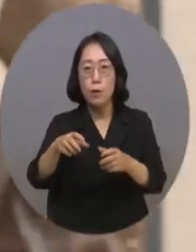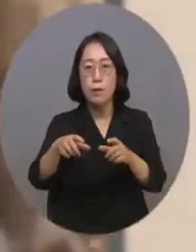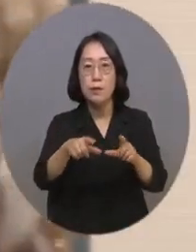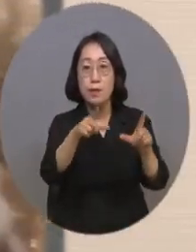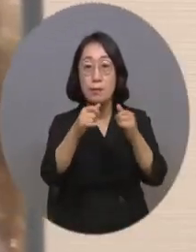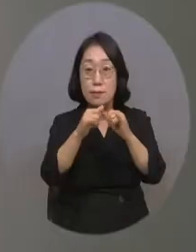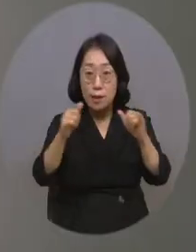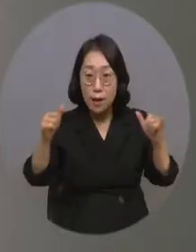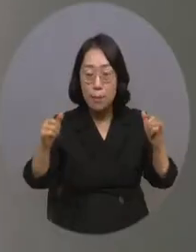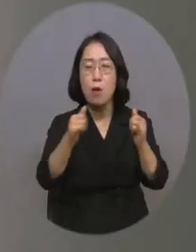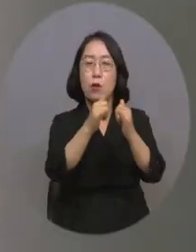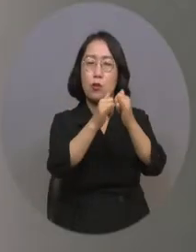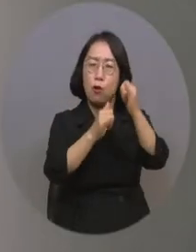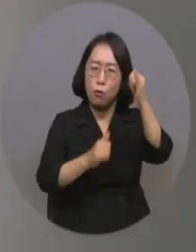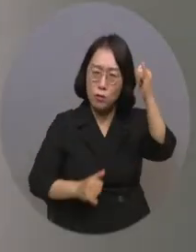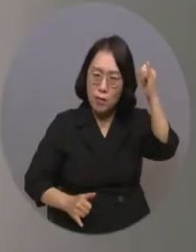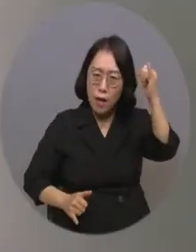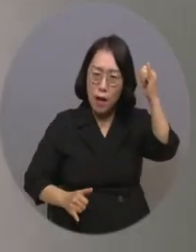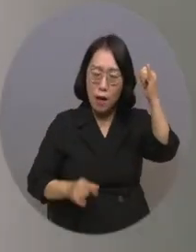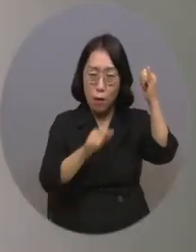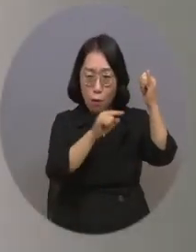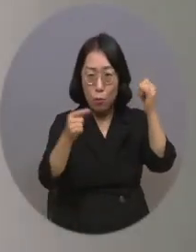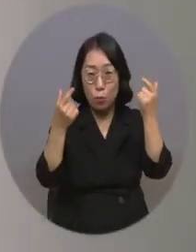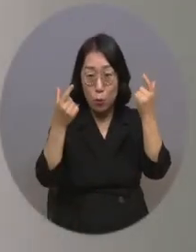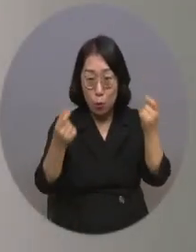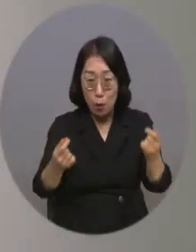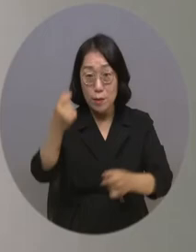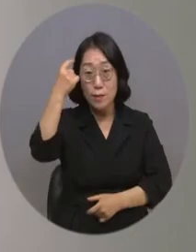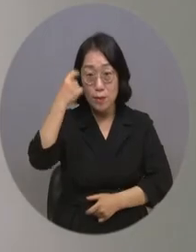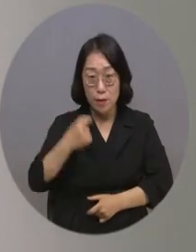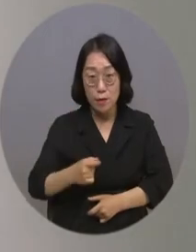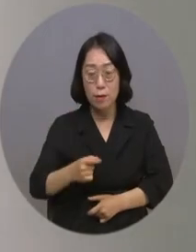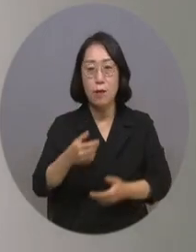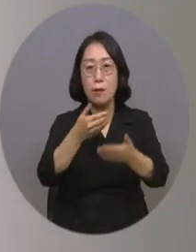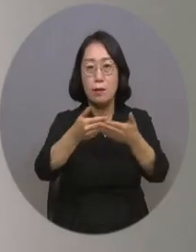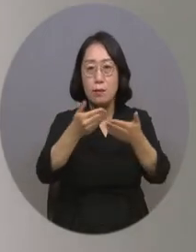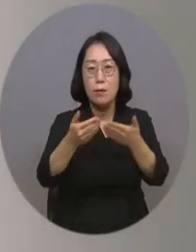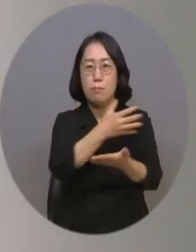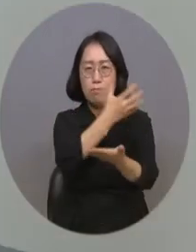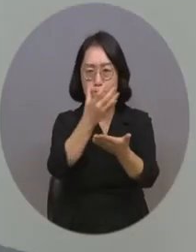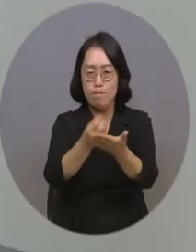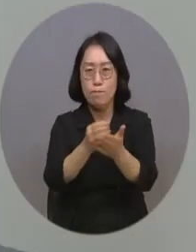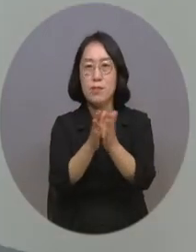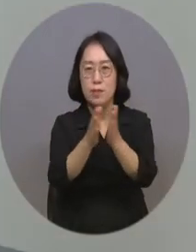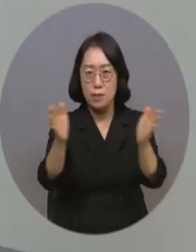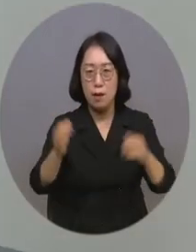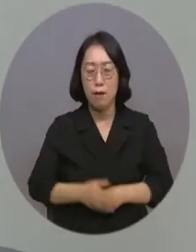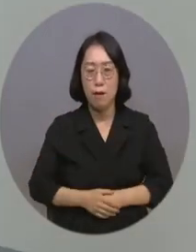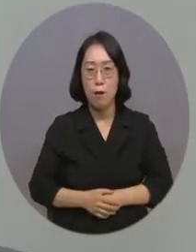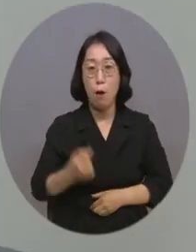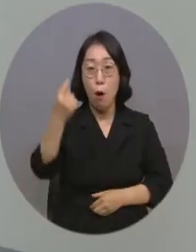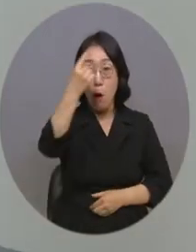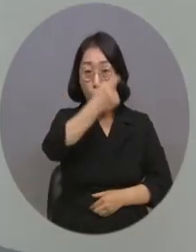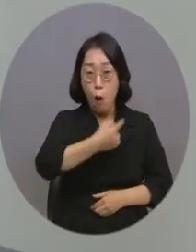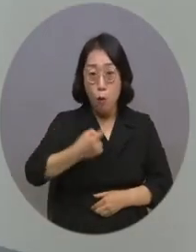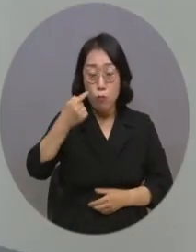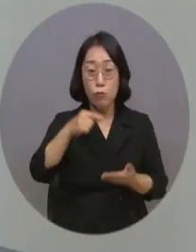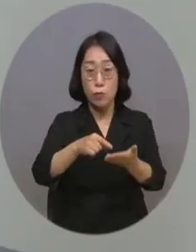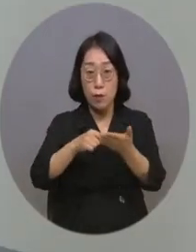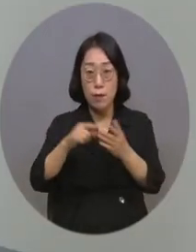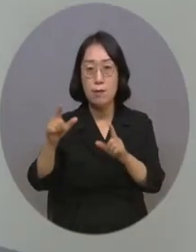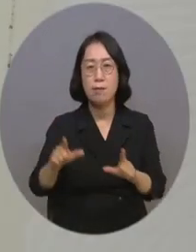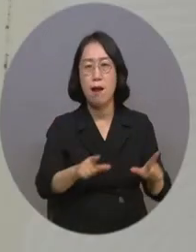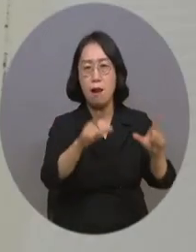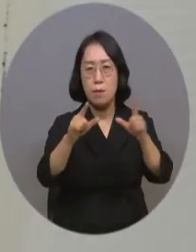자체가 역사라는 공통점을 발견해 작업을 시작했다는 이인혜 작가는 주민들의 얼굴에 드러난 삶에